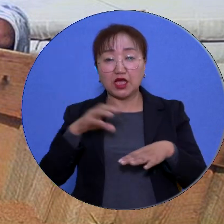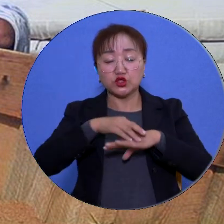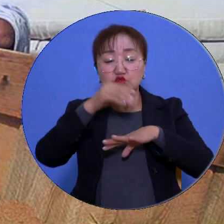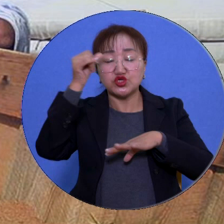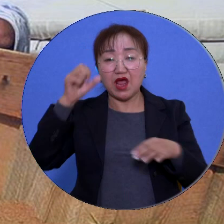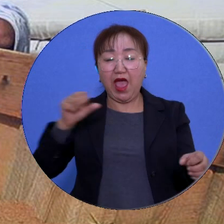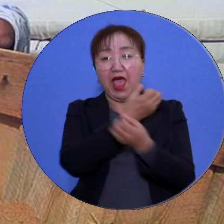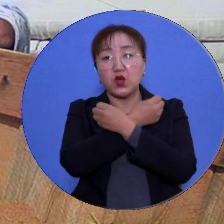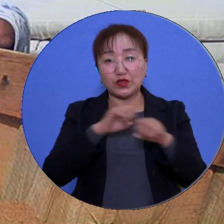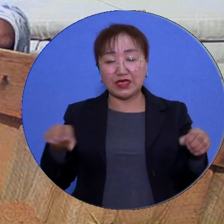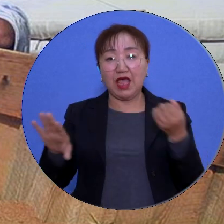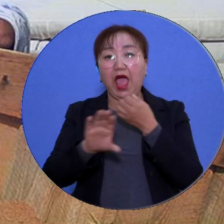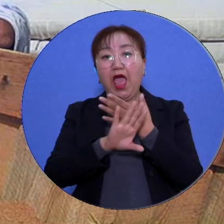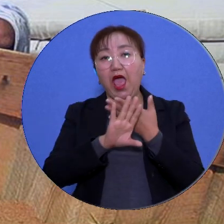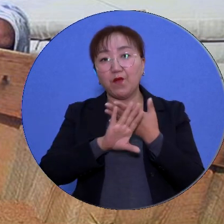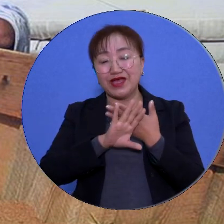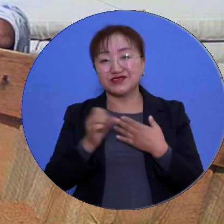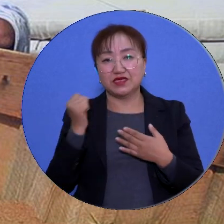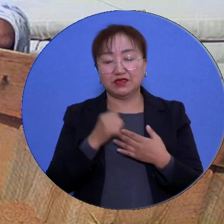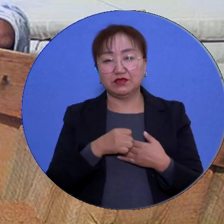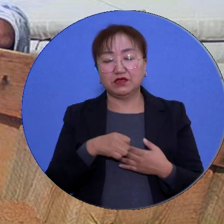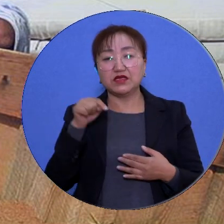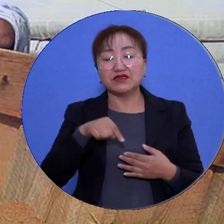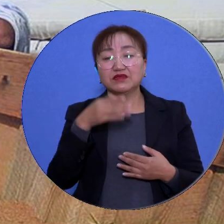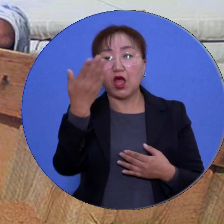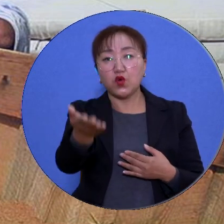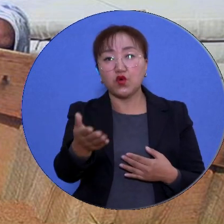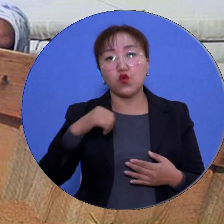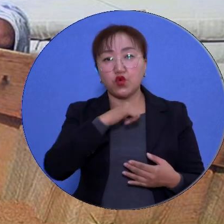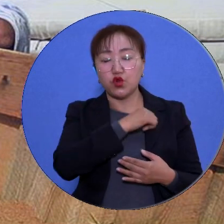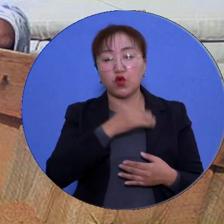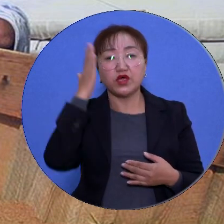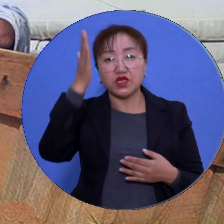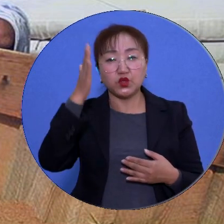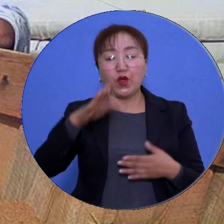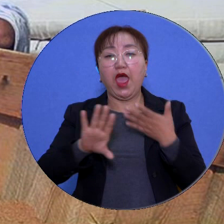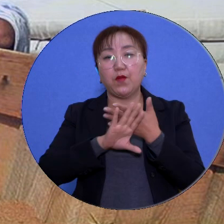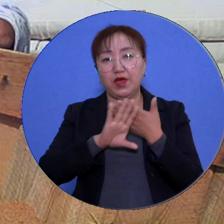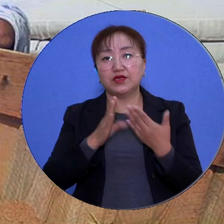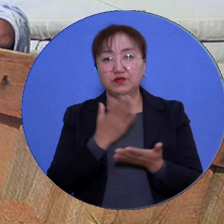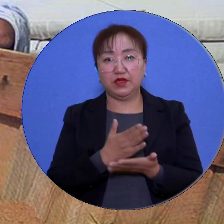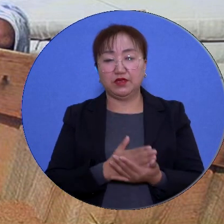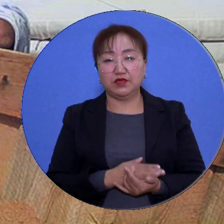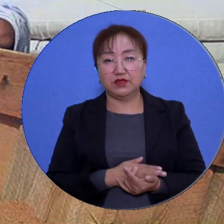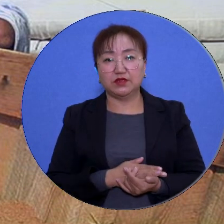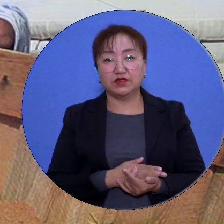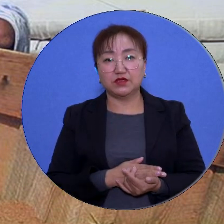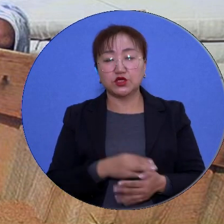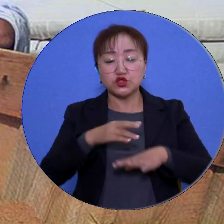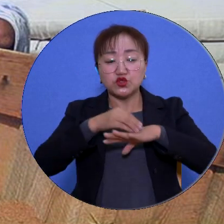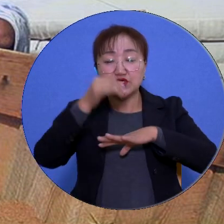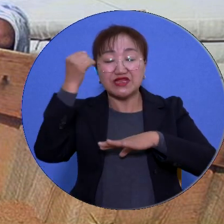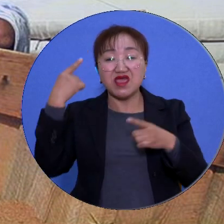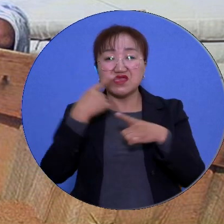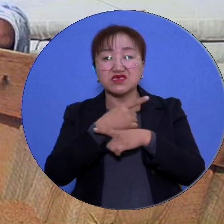уолчаадан. Энэн та өрыйгүй өэрээд үүгээ хамгаалжугаа хэргэм. Цөлжилтэйн мэсэрэг тэмцэй гэвэл,